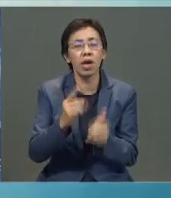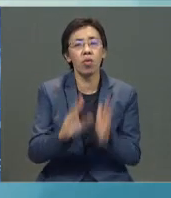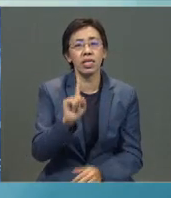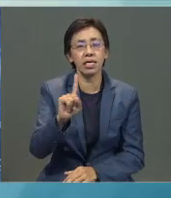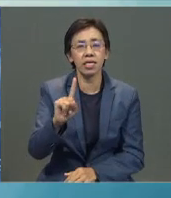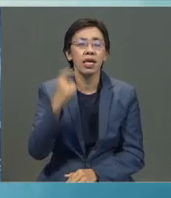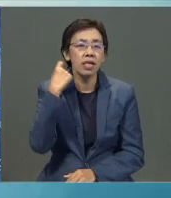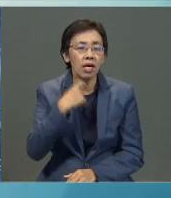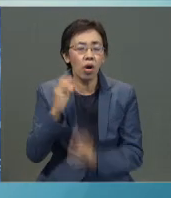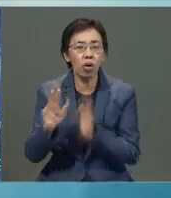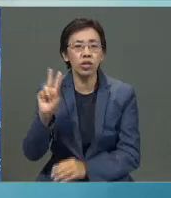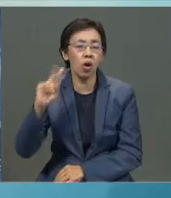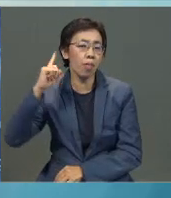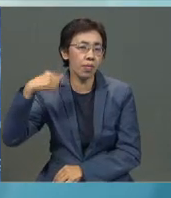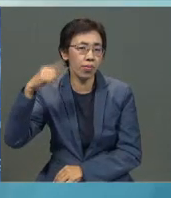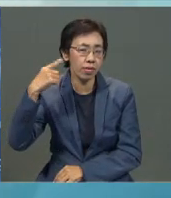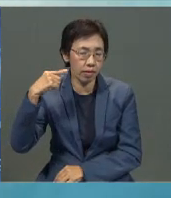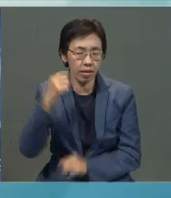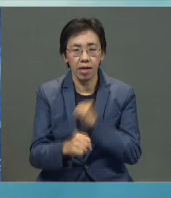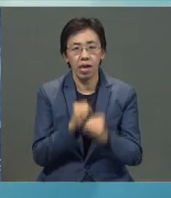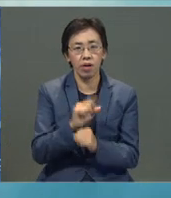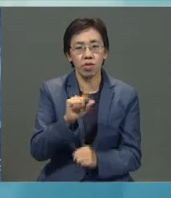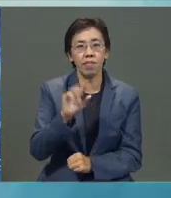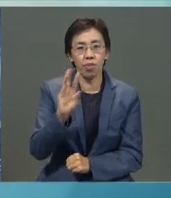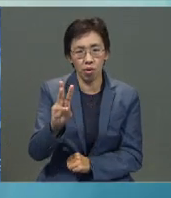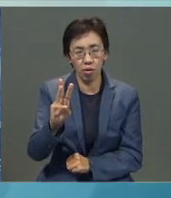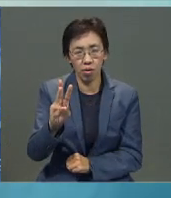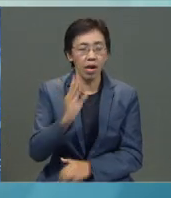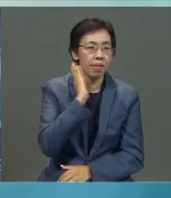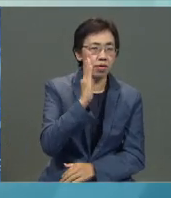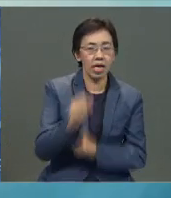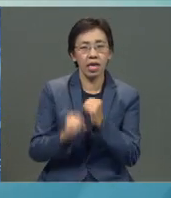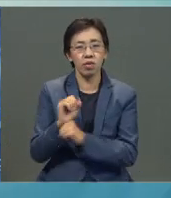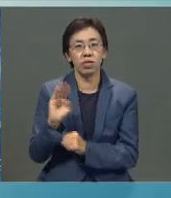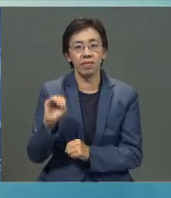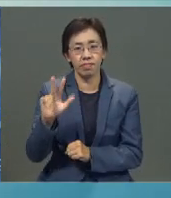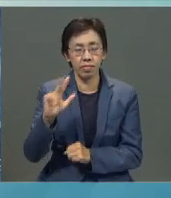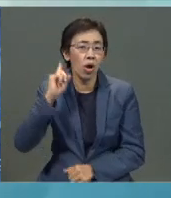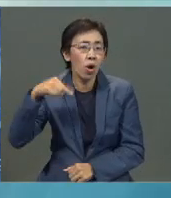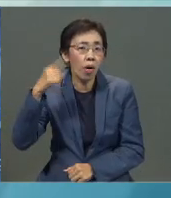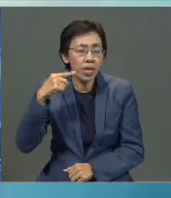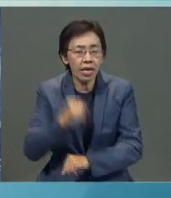รายนี้มาจากไหนบ้างครับสหรัฐอาหรับเอมิเรตส์2รายเป็นหญิงอายุ 26ปีนะครับแล้วก็ชาย 43